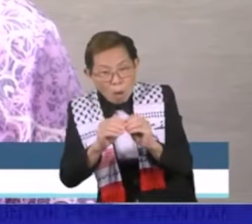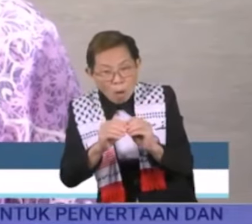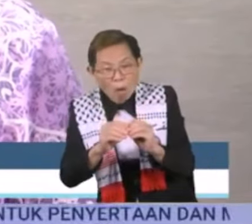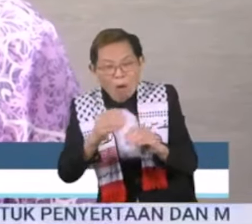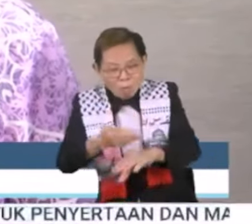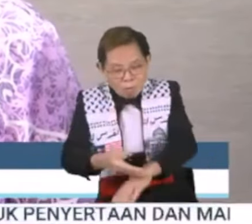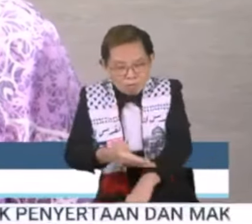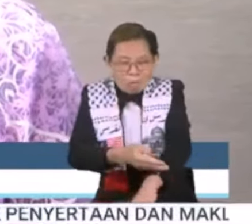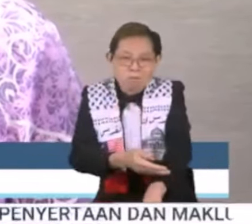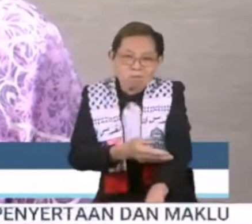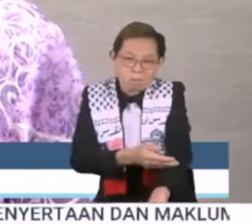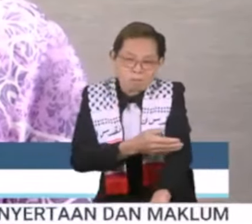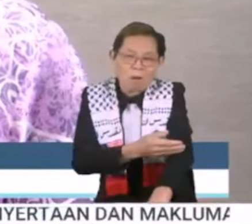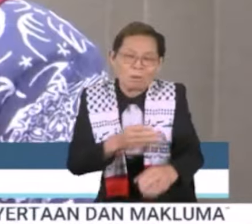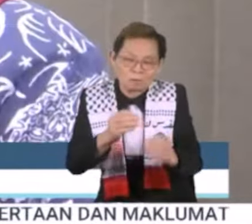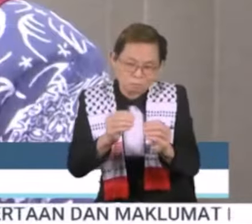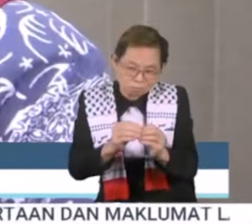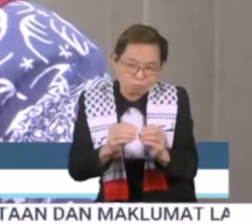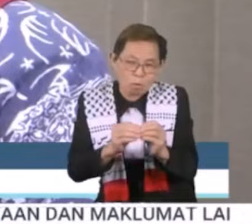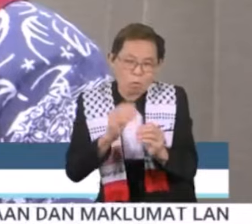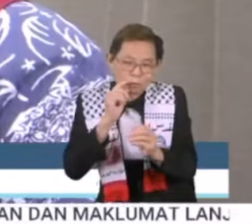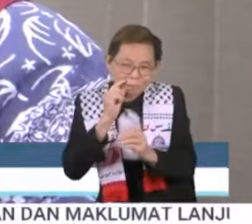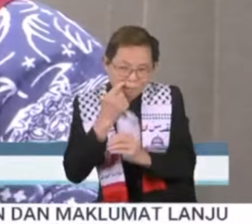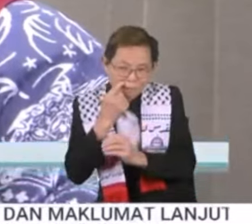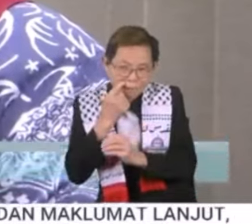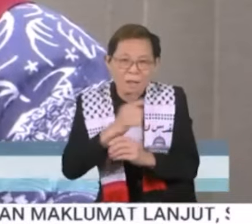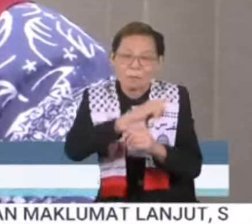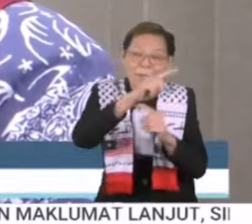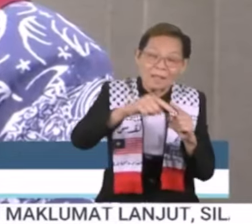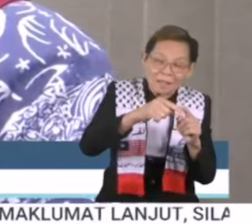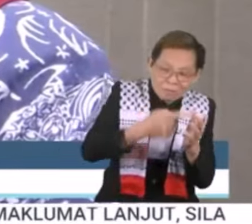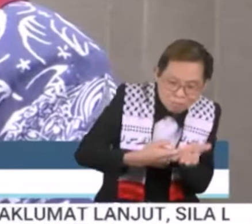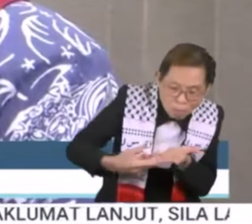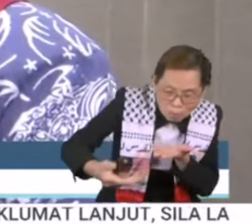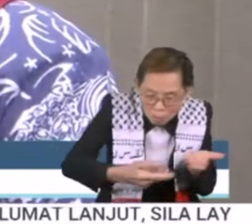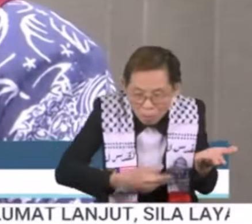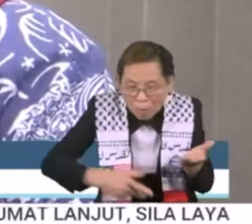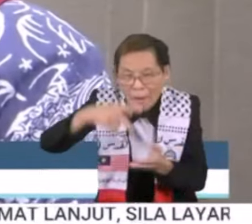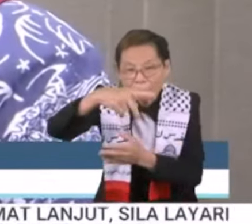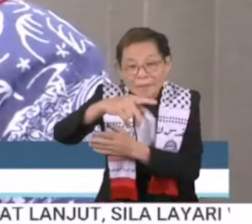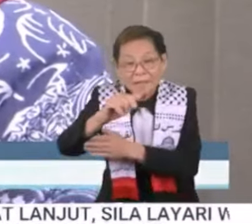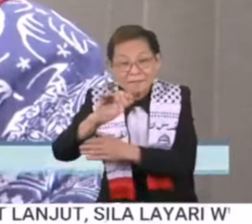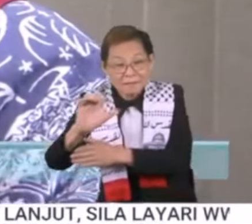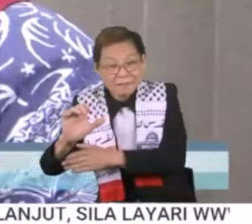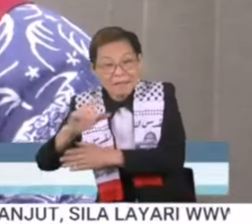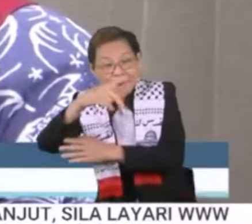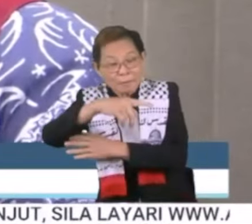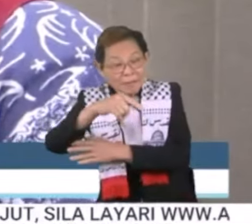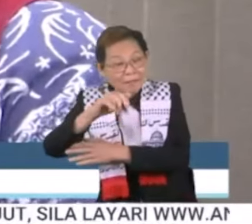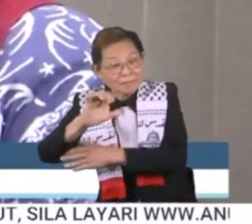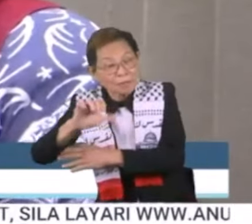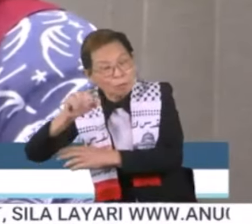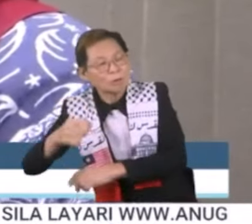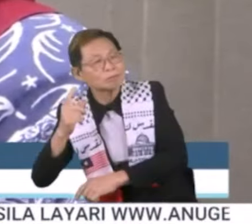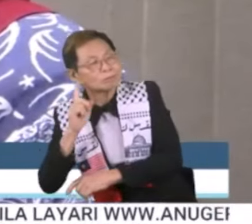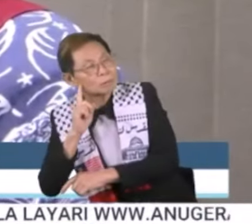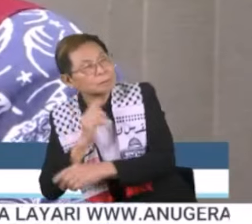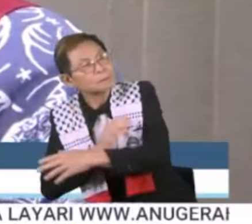dia akan perbaikilah dengan lebih serius. Apabila dibahaskan, jadi PAC juga boleh mendengar